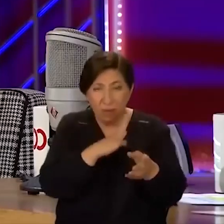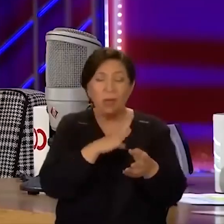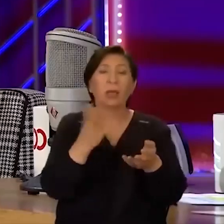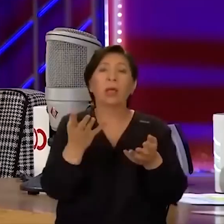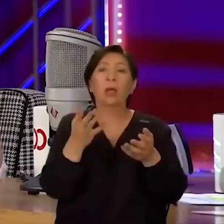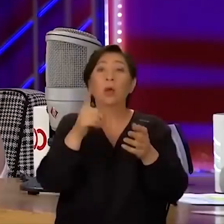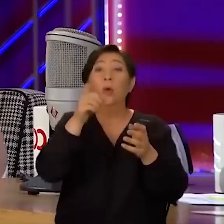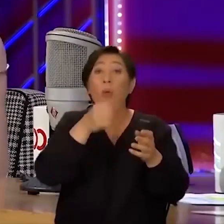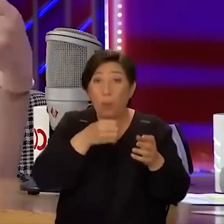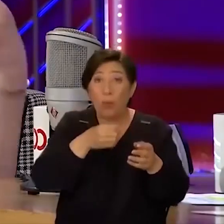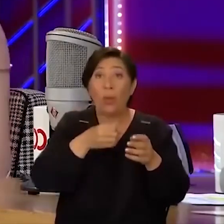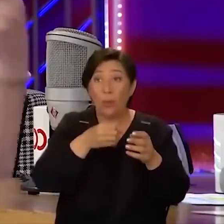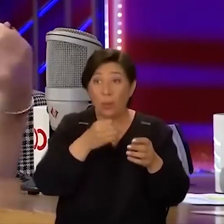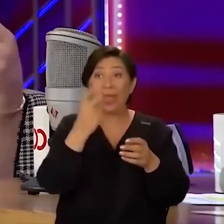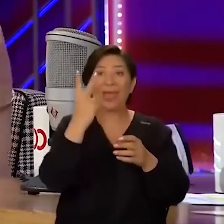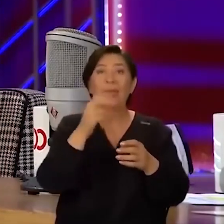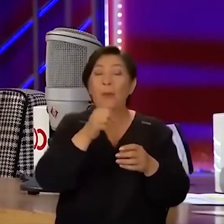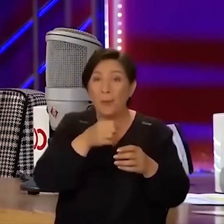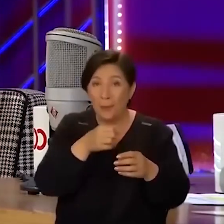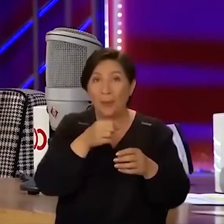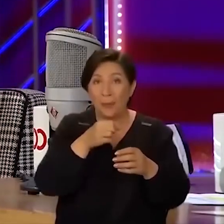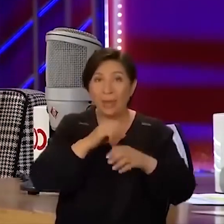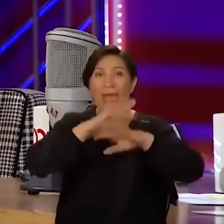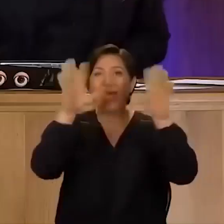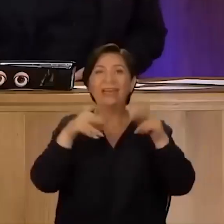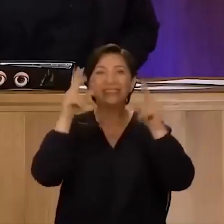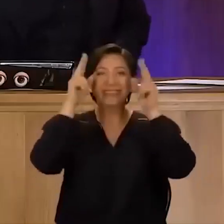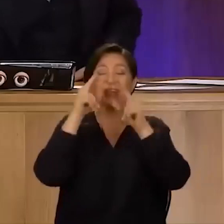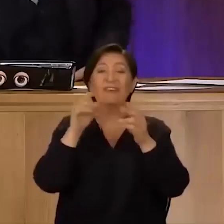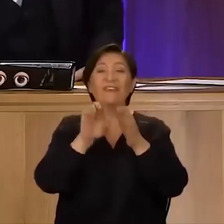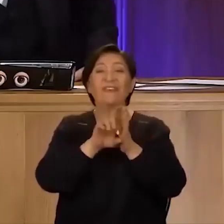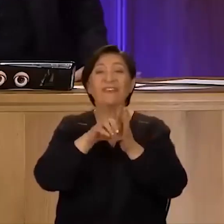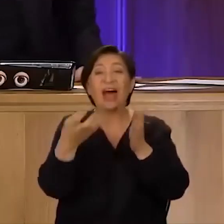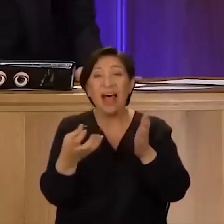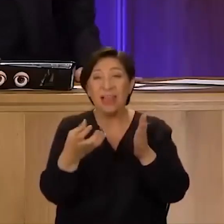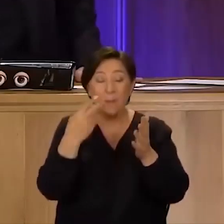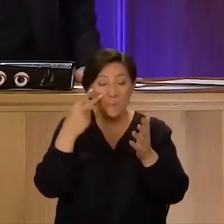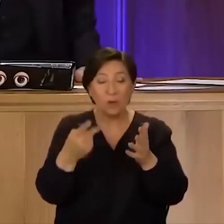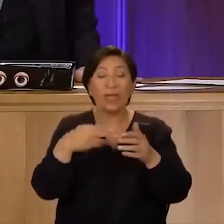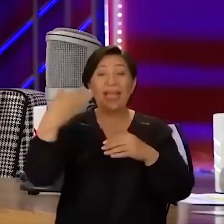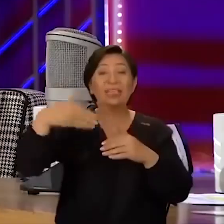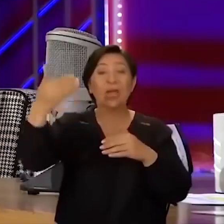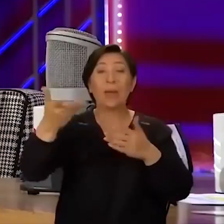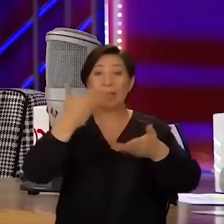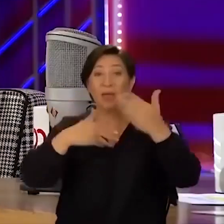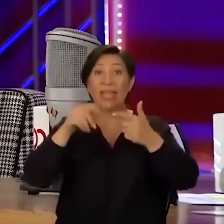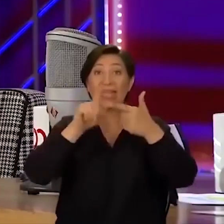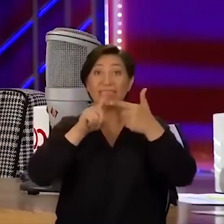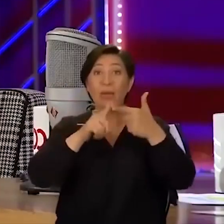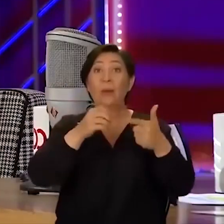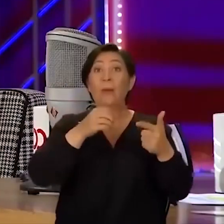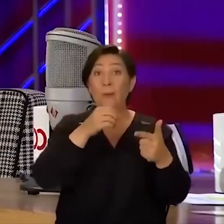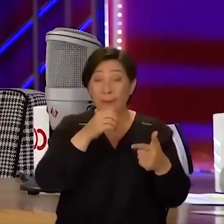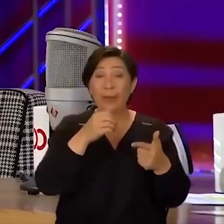ondan sonra üfle dedi iki kere üfle ettik ona bakıyor bana geleceğimi anlatıyor zaten ikinci